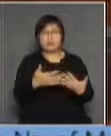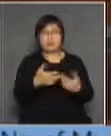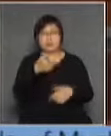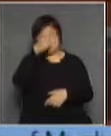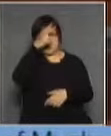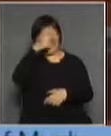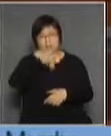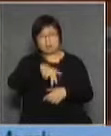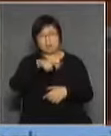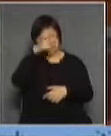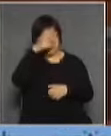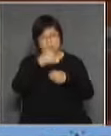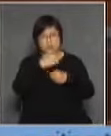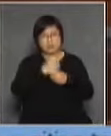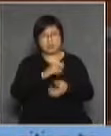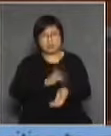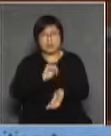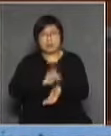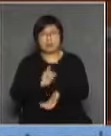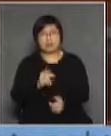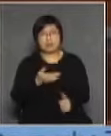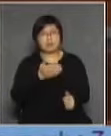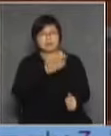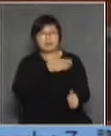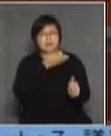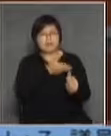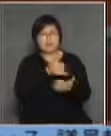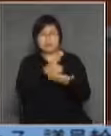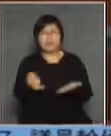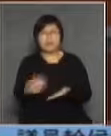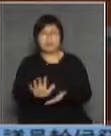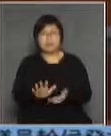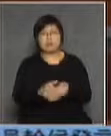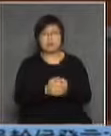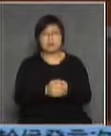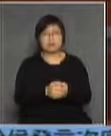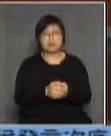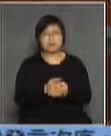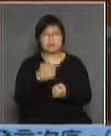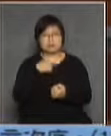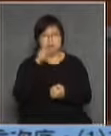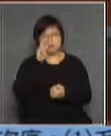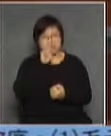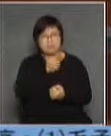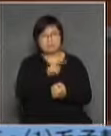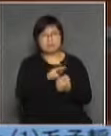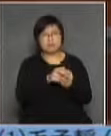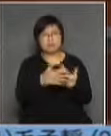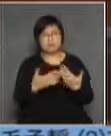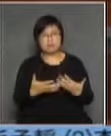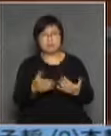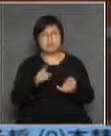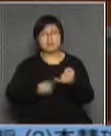政失誤，咁呢就無需問責下台。咁所以我哋見到即係呢一次嘅結果